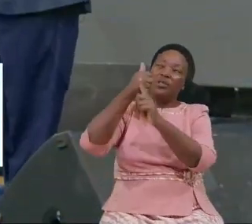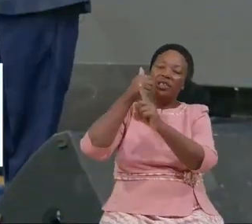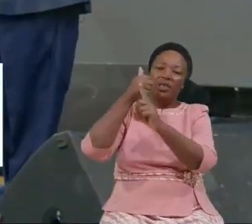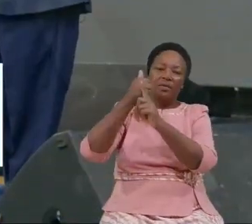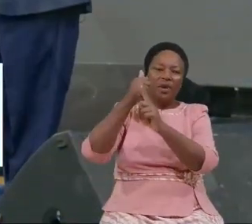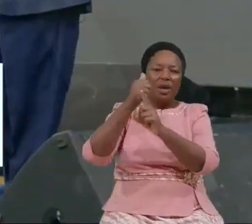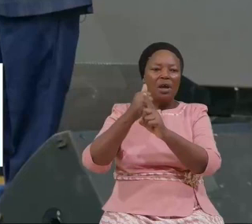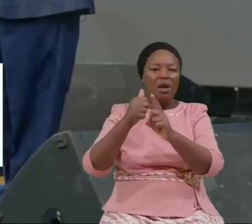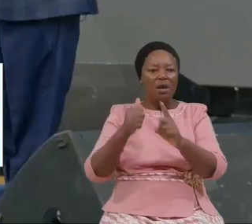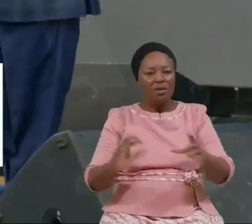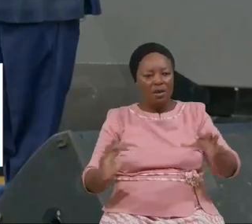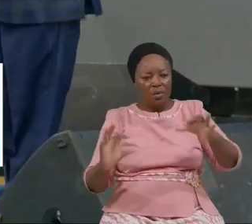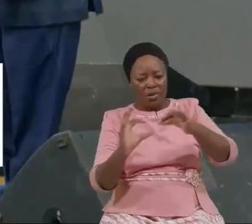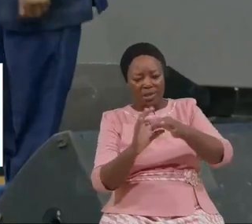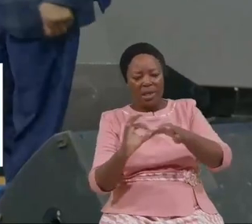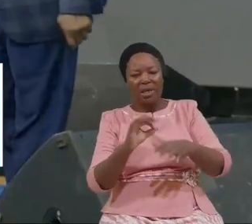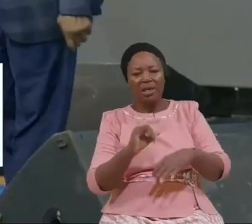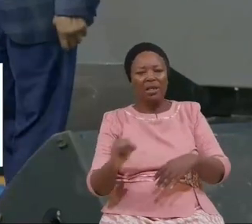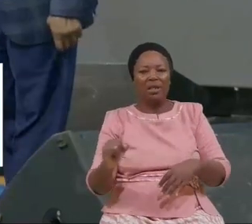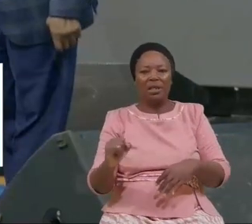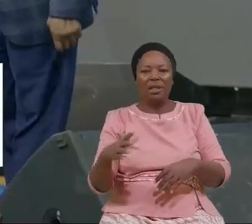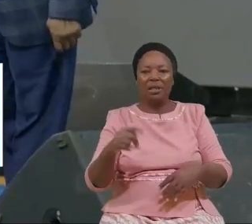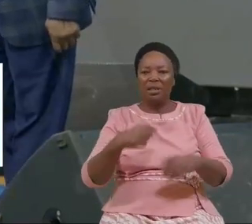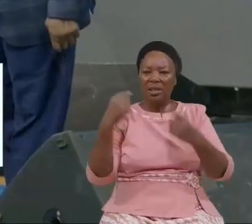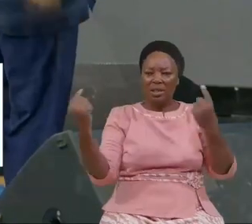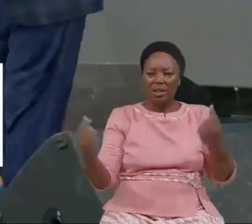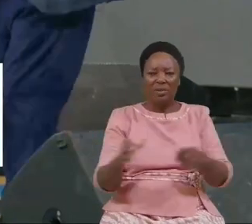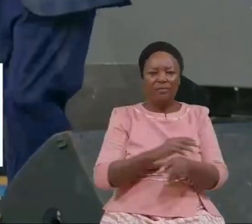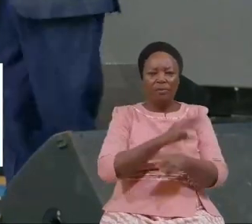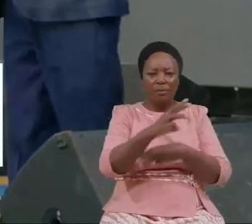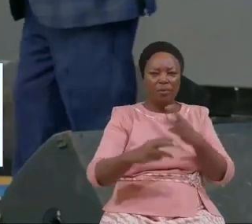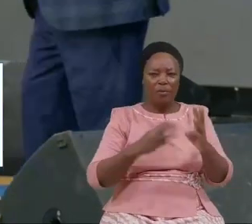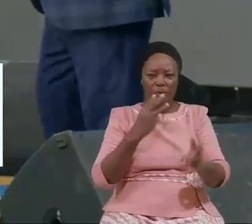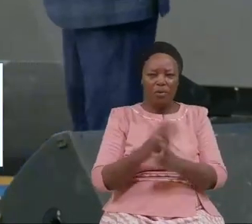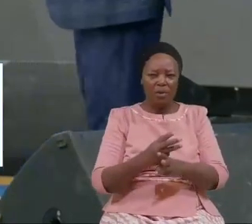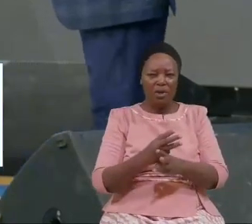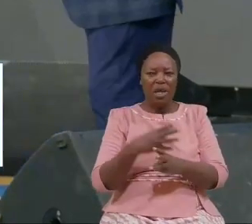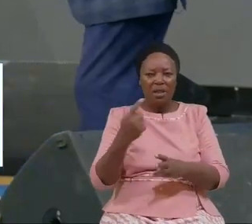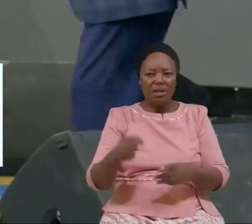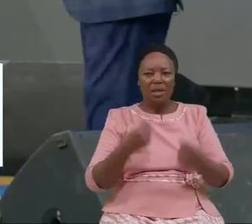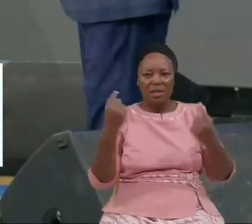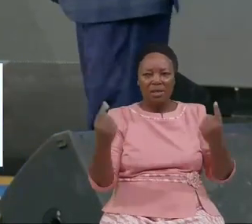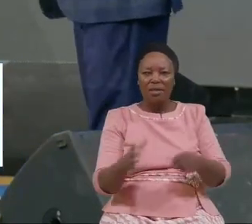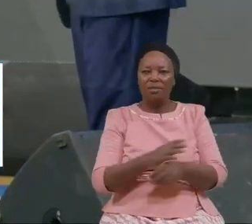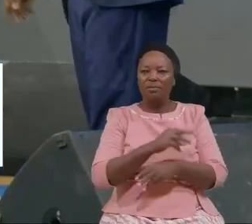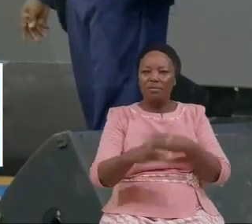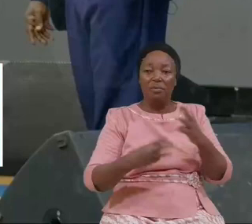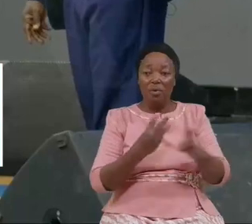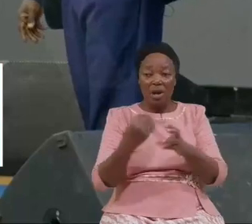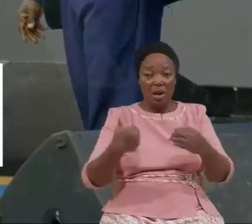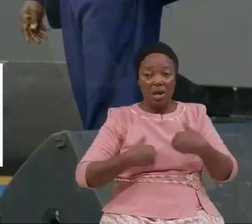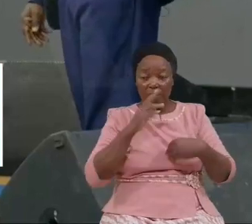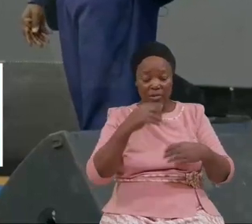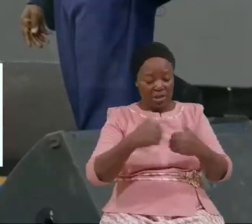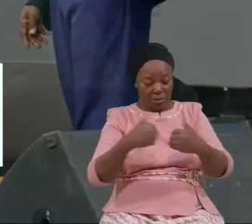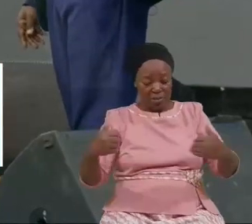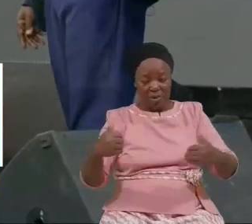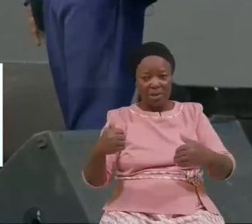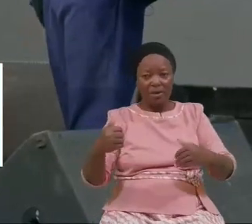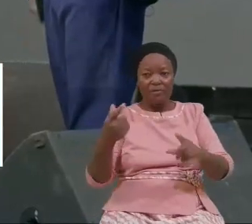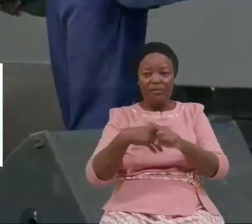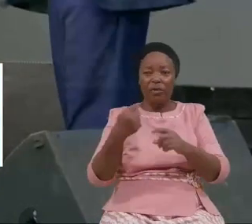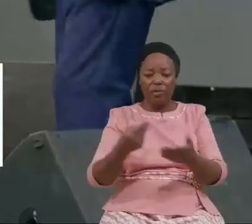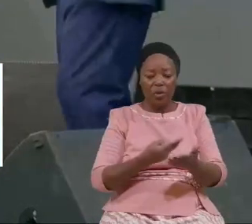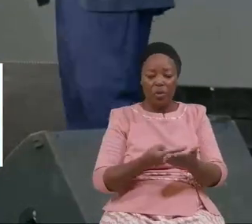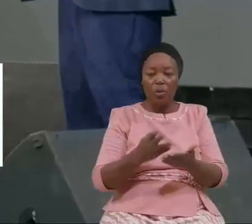réconciliant le monde mon pécheur le monde pécheur avait été séparé du Dieu saint